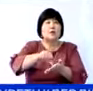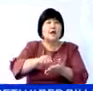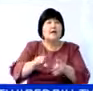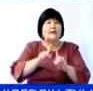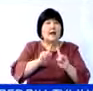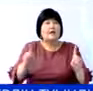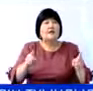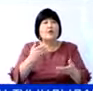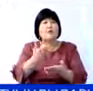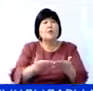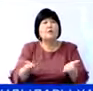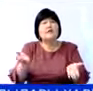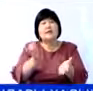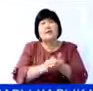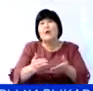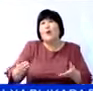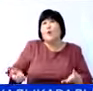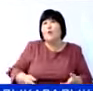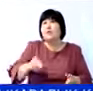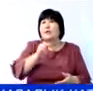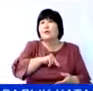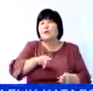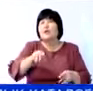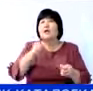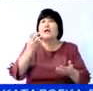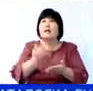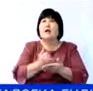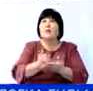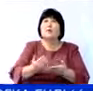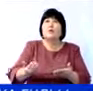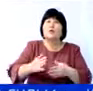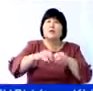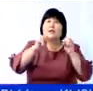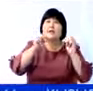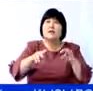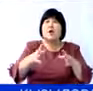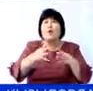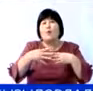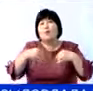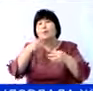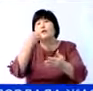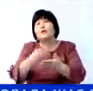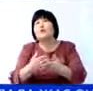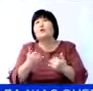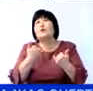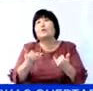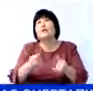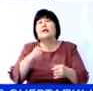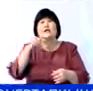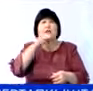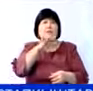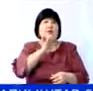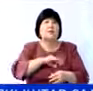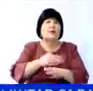тағылымды болмысы таныстырылды. Ғұмыр мен еңбек жолында табысты тұлғалар өмірлік тәжірибесімен отбасы құндылықтарын құрметтеудің тиімділігімен